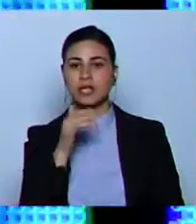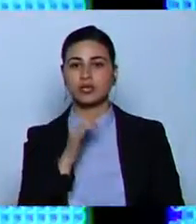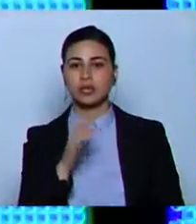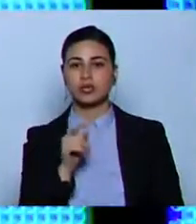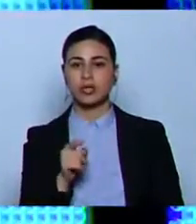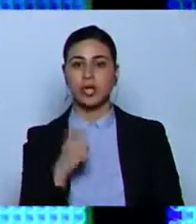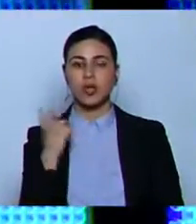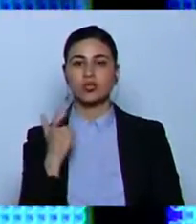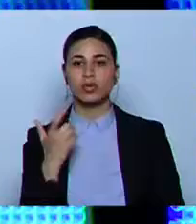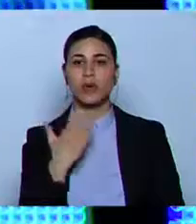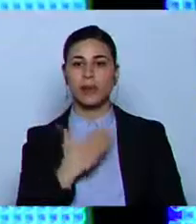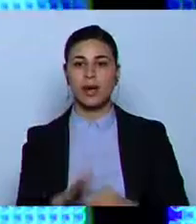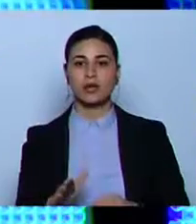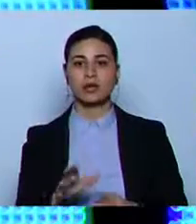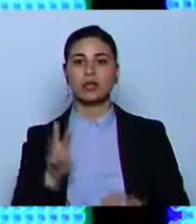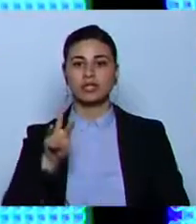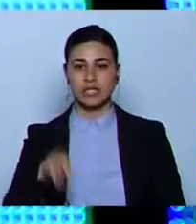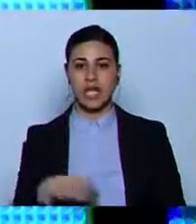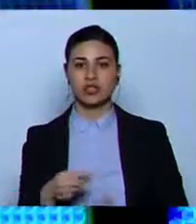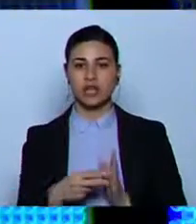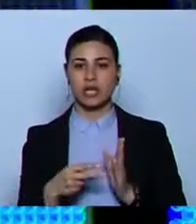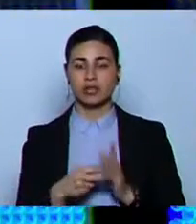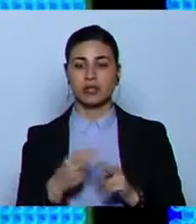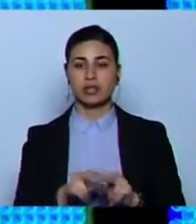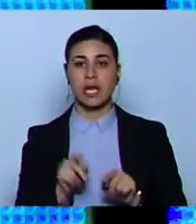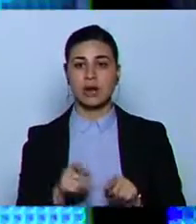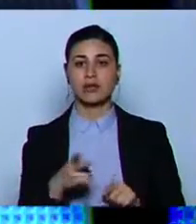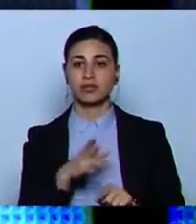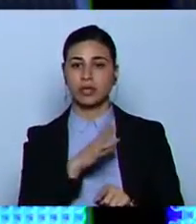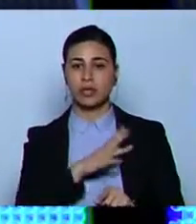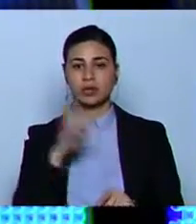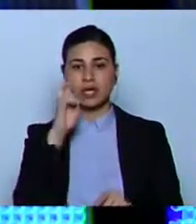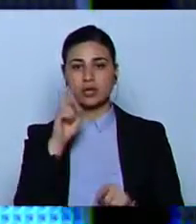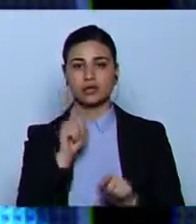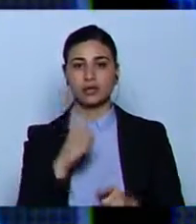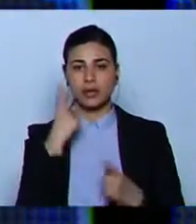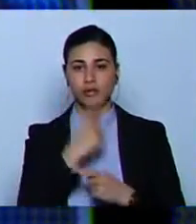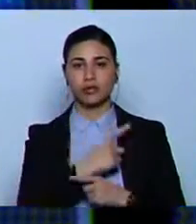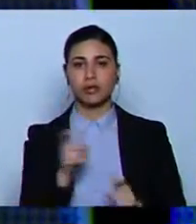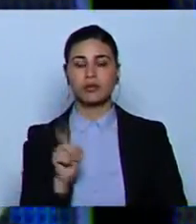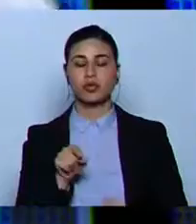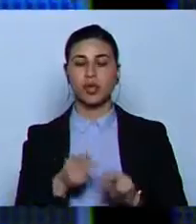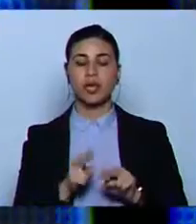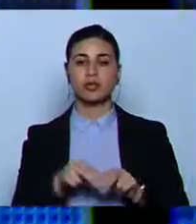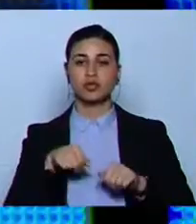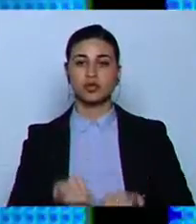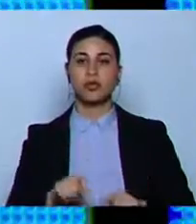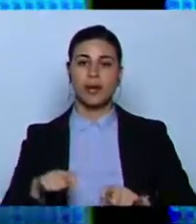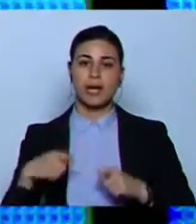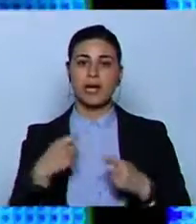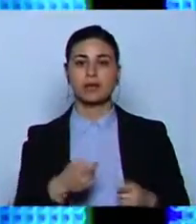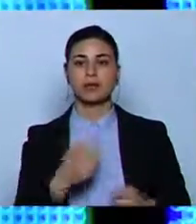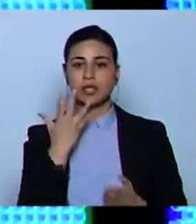უკან უნებართო გარე ვაჭრობა დააჯარიმოს. სწორედ აქეთკენ უნდა იყოს ხელისუფლება მოწოდებული, რომ ეს უფლება